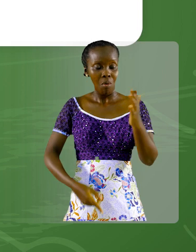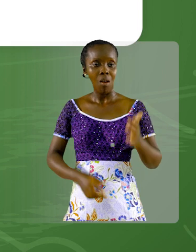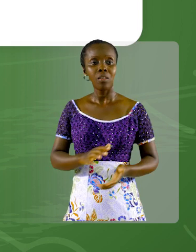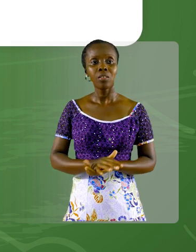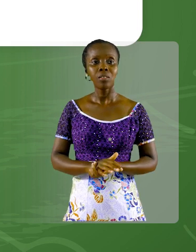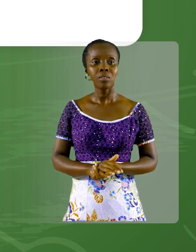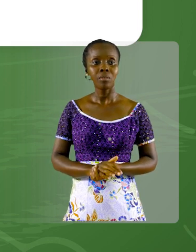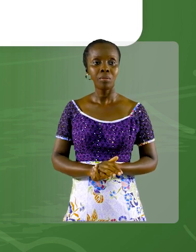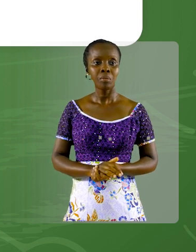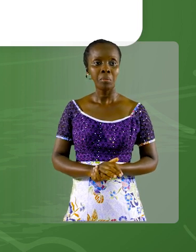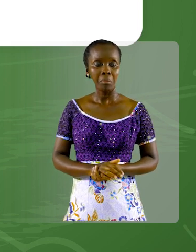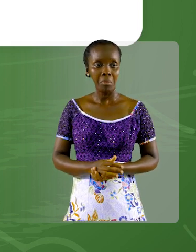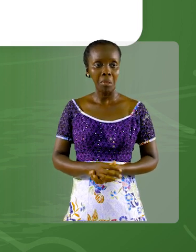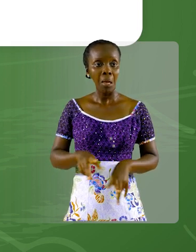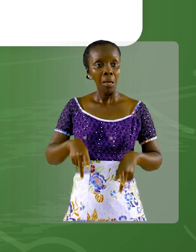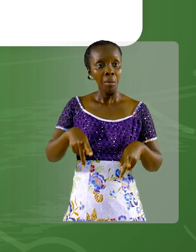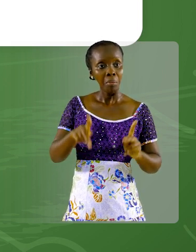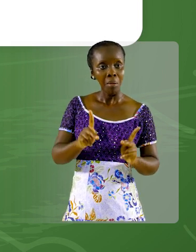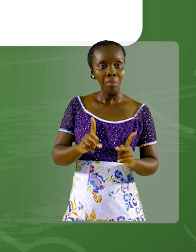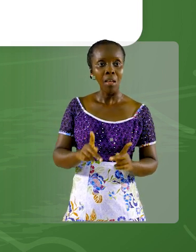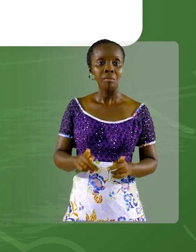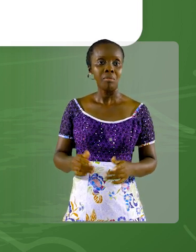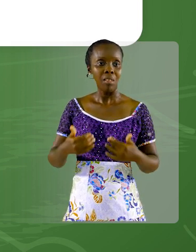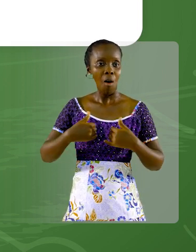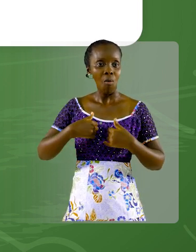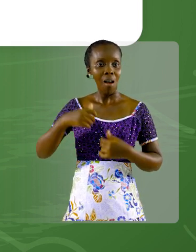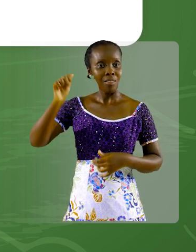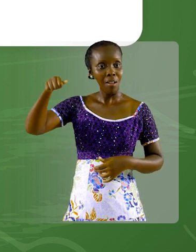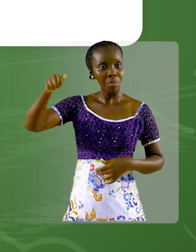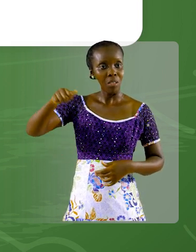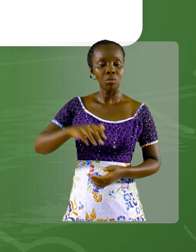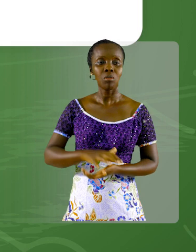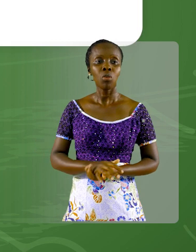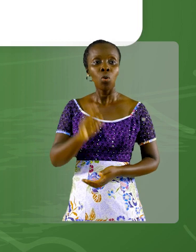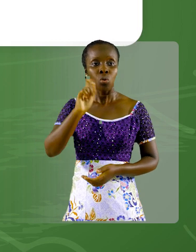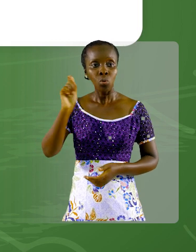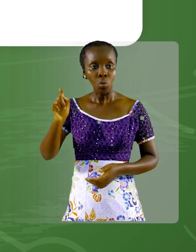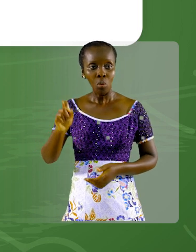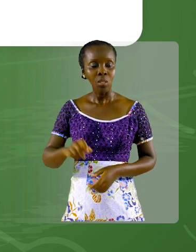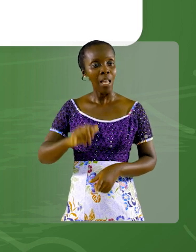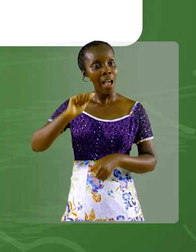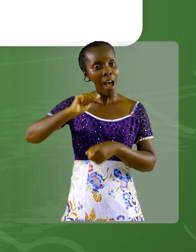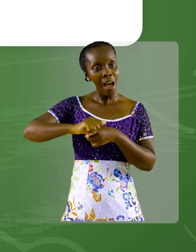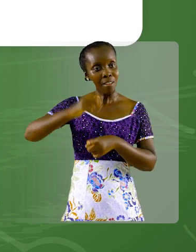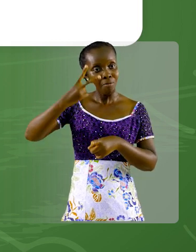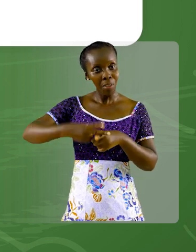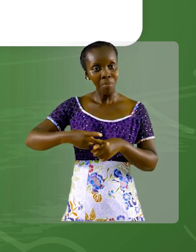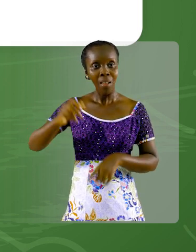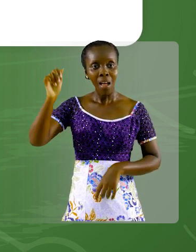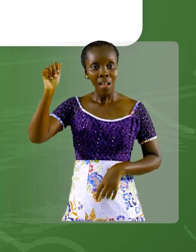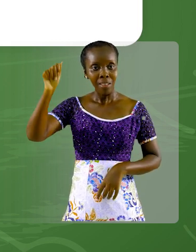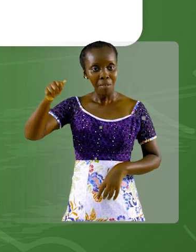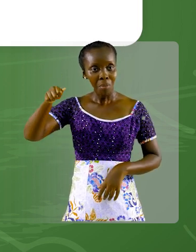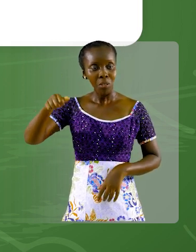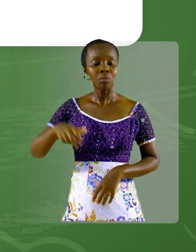Il permet une affirmation. On dira donc, que c'est un adverbe d'affirmation.